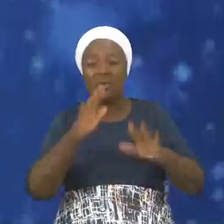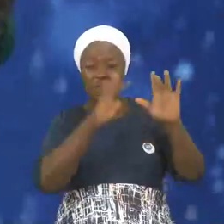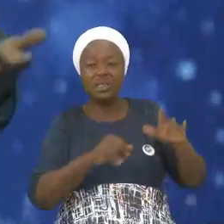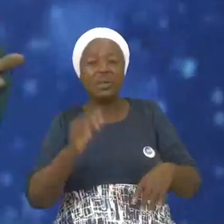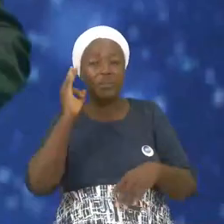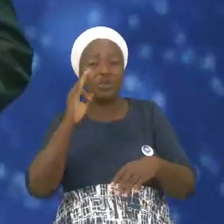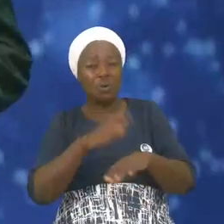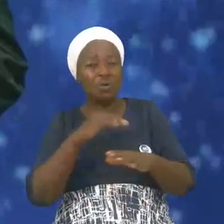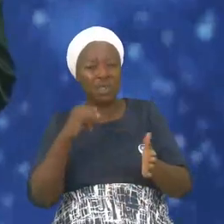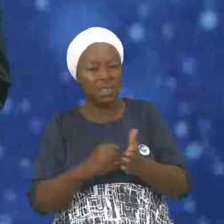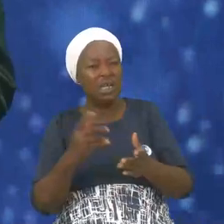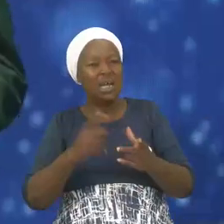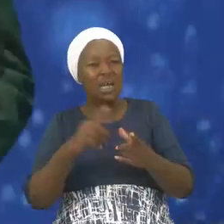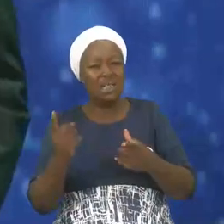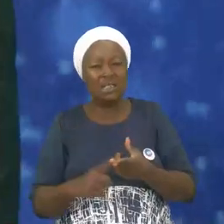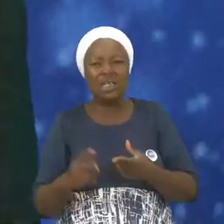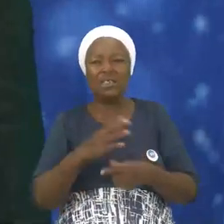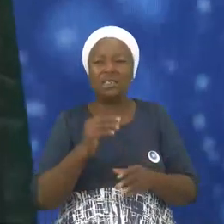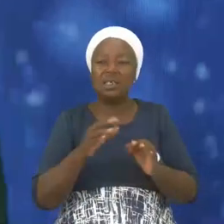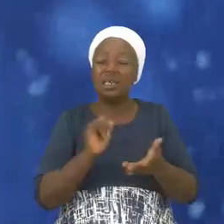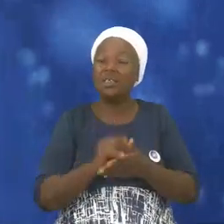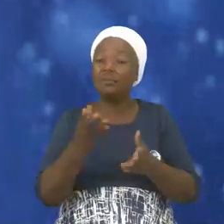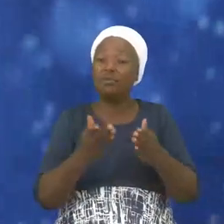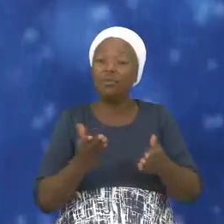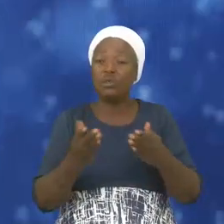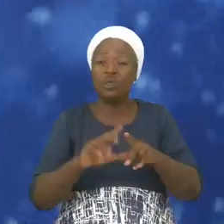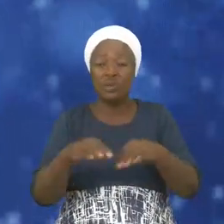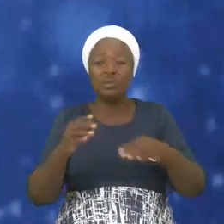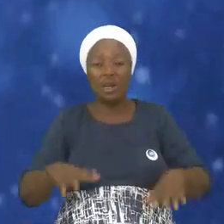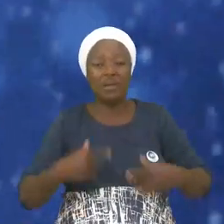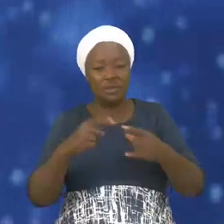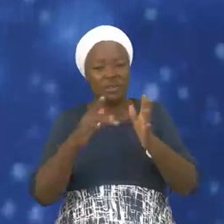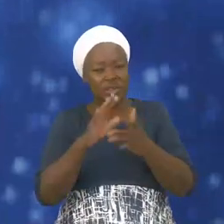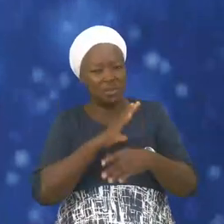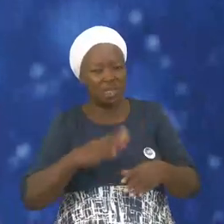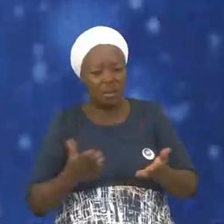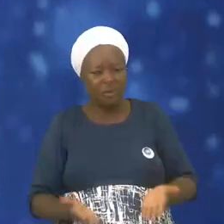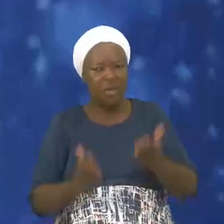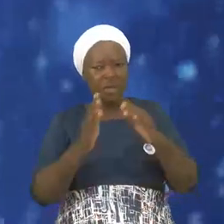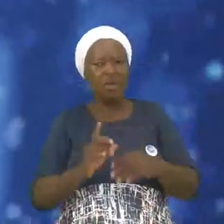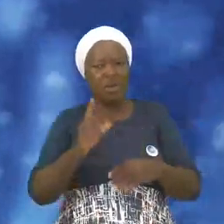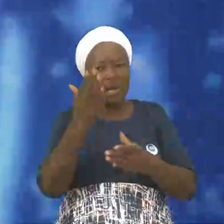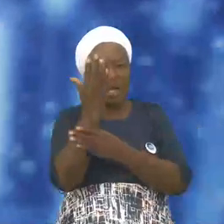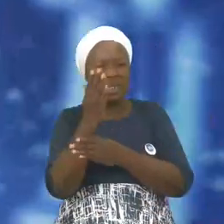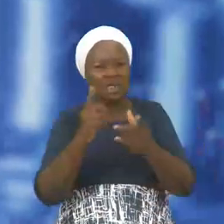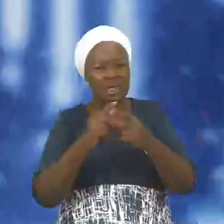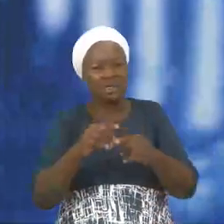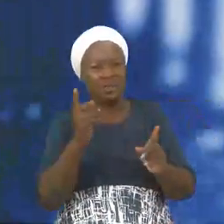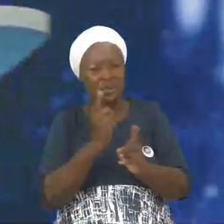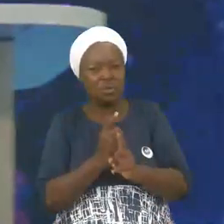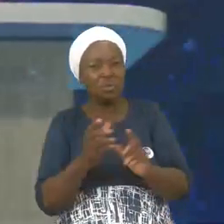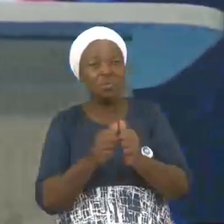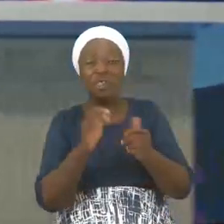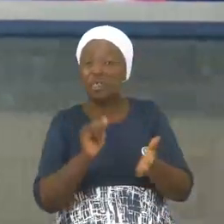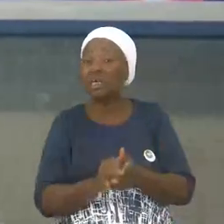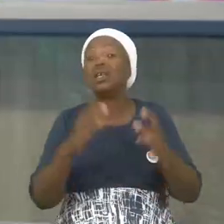de Dieu, la miséricorde et la grâce de Dieu. Et j'ai dit, si tu veux donner ta vie au Seigneur, lève la main. Et les gens